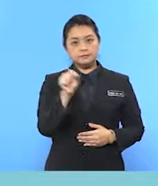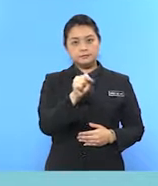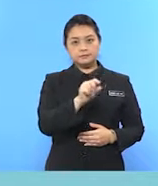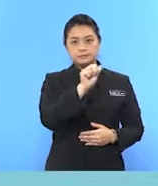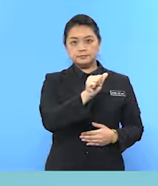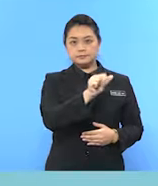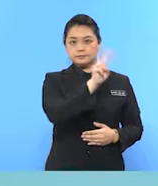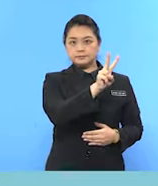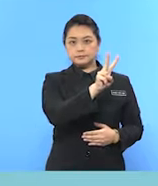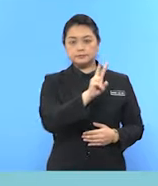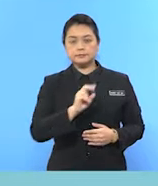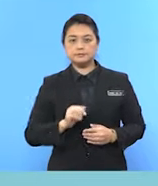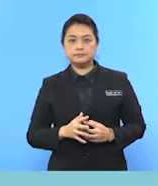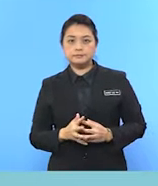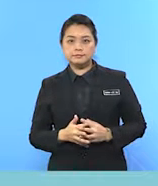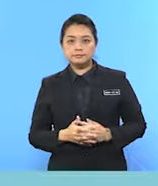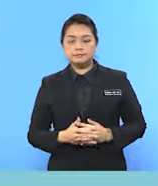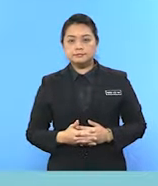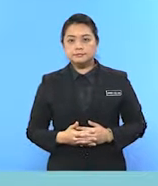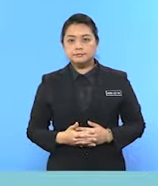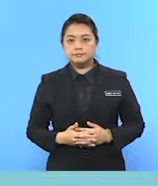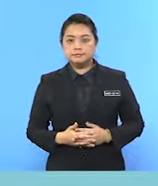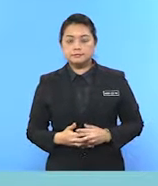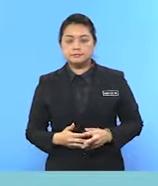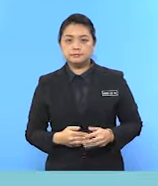tolak A kuasa 2.